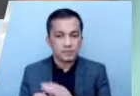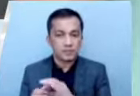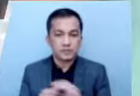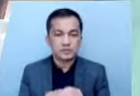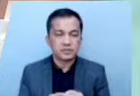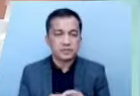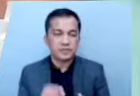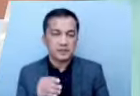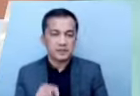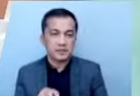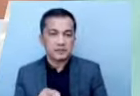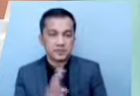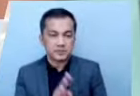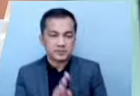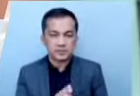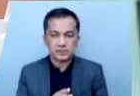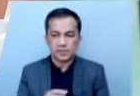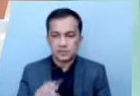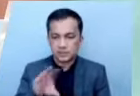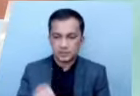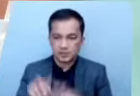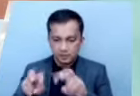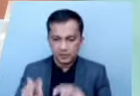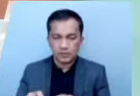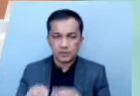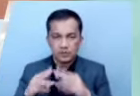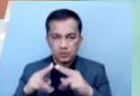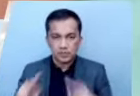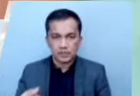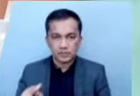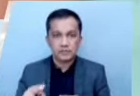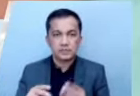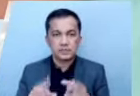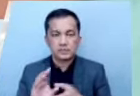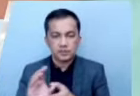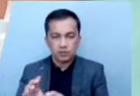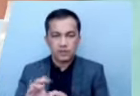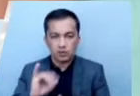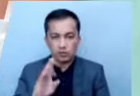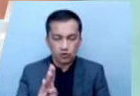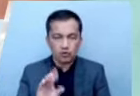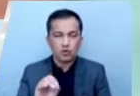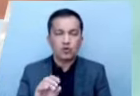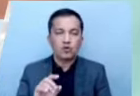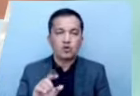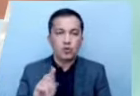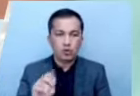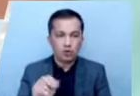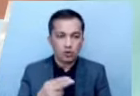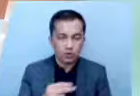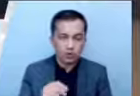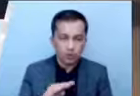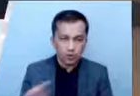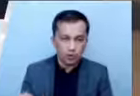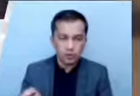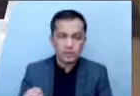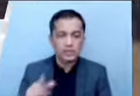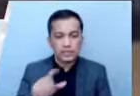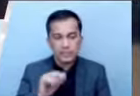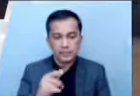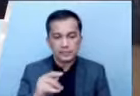Kabilang sa iniimbestigahan ng mga warehouse sa Zamboanga, Jolo, Nueva Ecija, Cebu, Bohol at Antique. Bahagi raw ito ng investigasyon